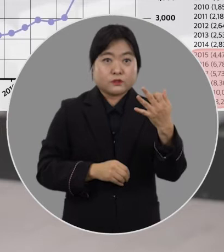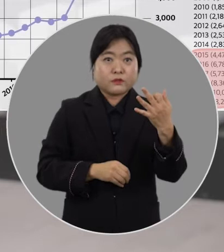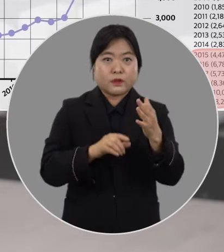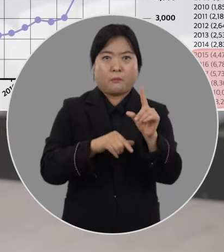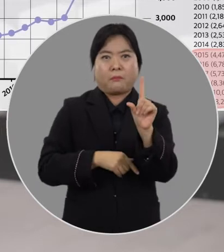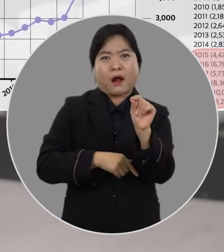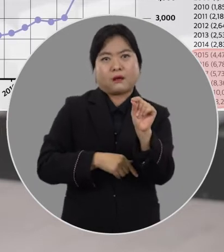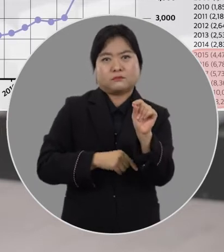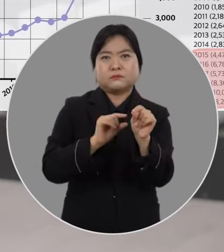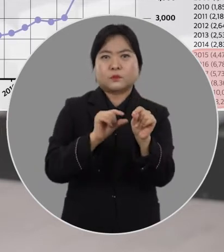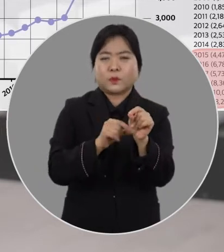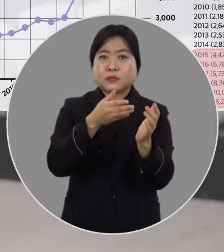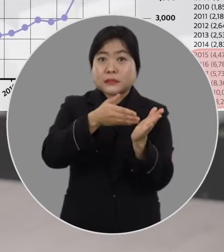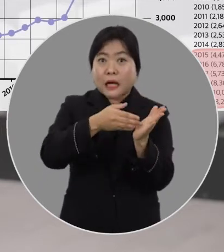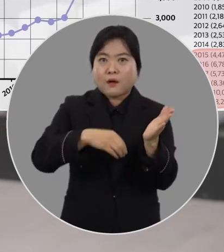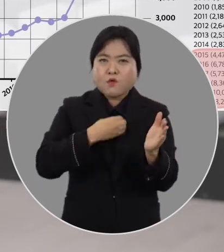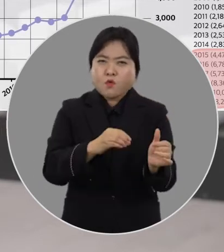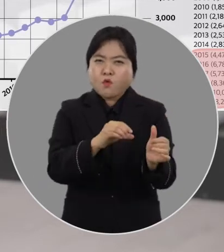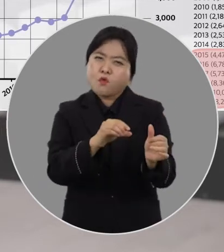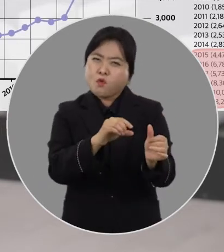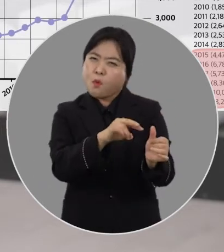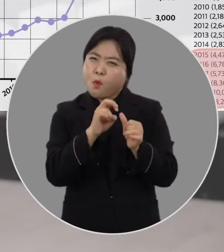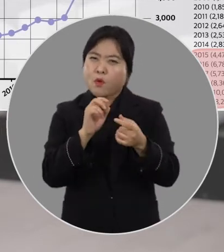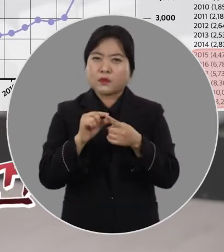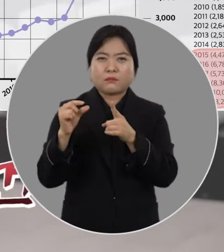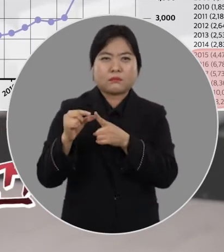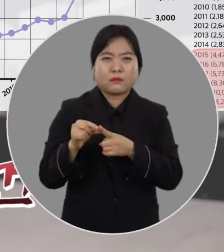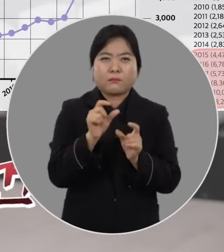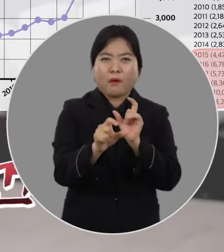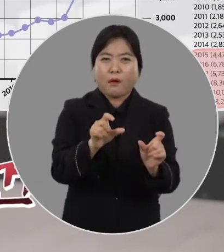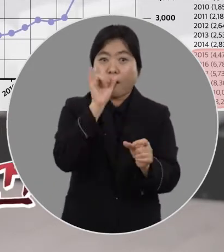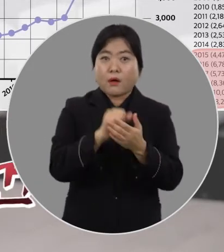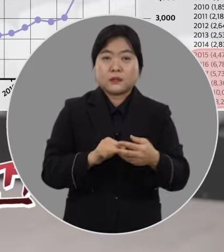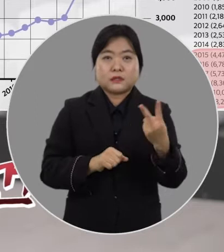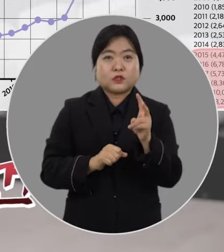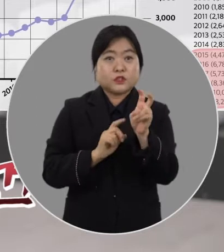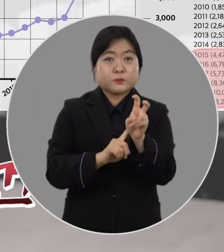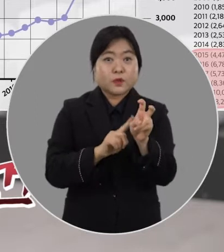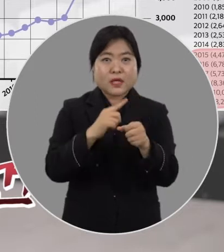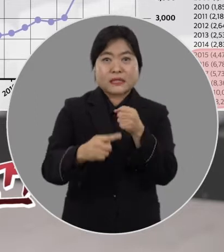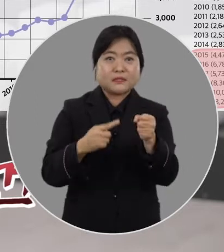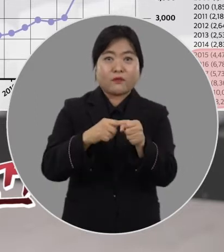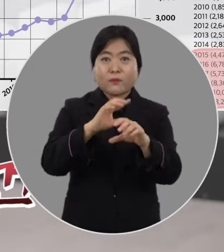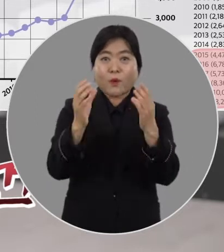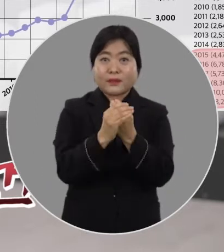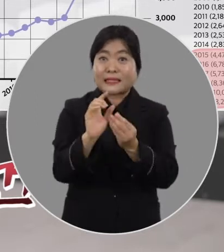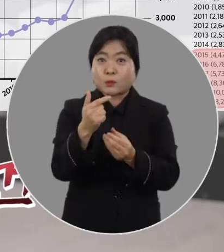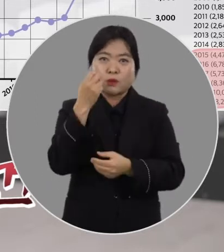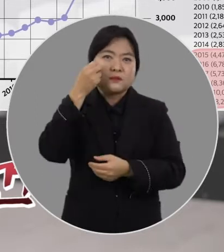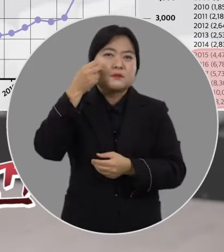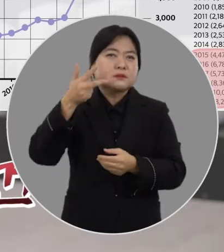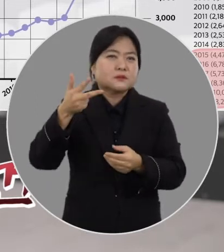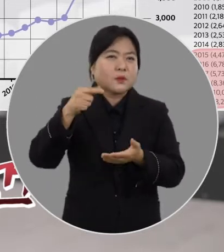2019년도에는 10,000건 정도의 기사가 혐오를 키워드로 한 기사들이었고요. 2020년은 전체 연도가 아니라 7개월을 조금